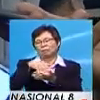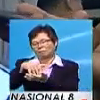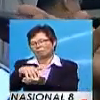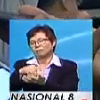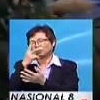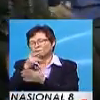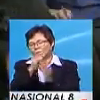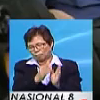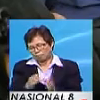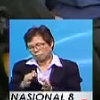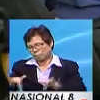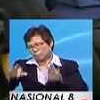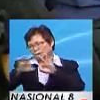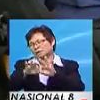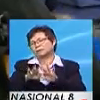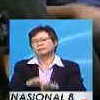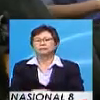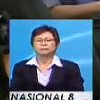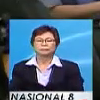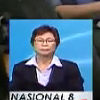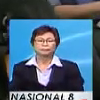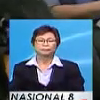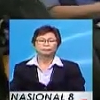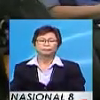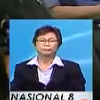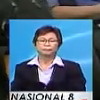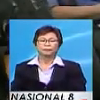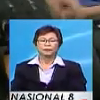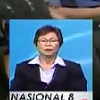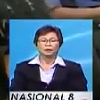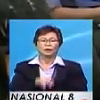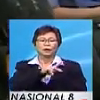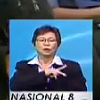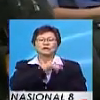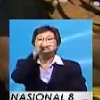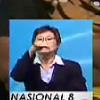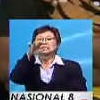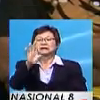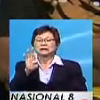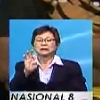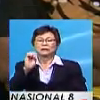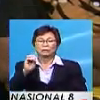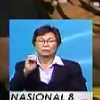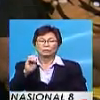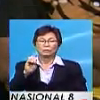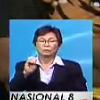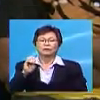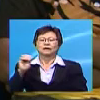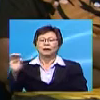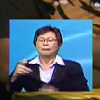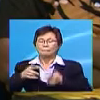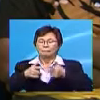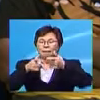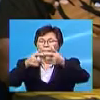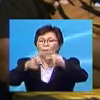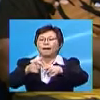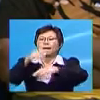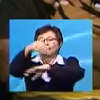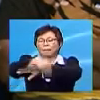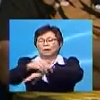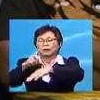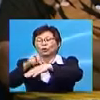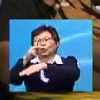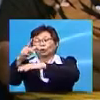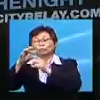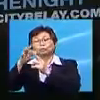yang pentinglah sementara itu bagi ketua pegawai eksekutif spectrum wol white chrisr larian malam di Kuala Lumpur cukup